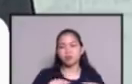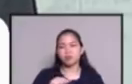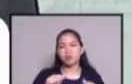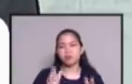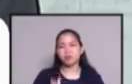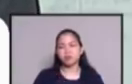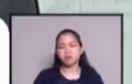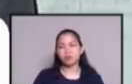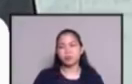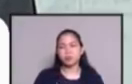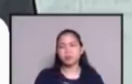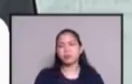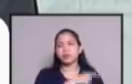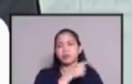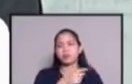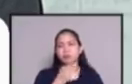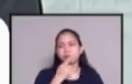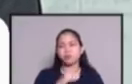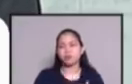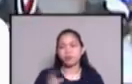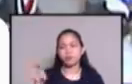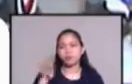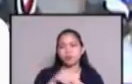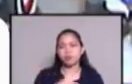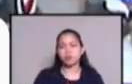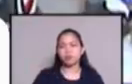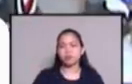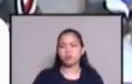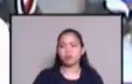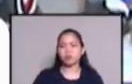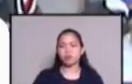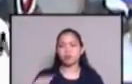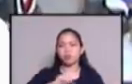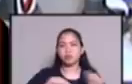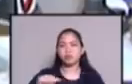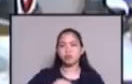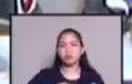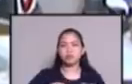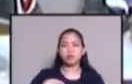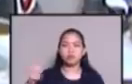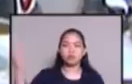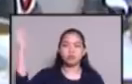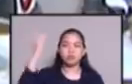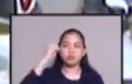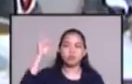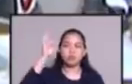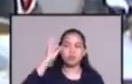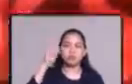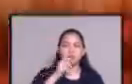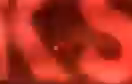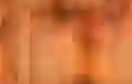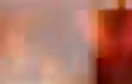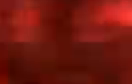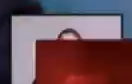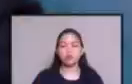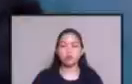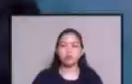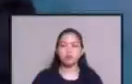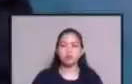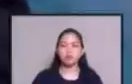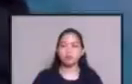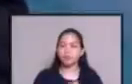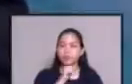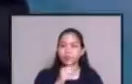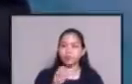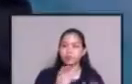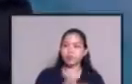niyan, matagal na din tayo may reports na involved sila. Umaaksyon, Dindo Flora, News 5. Hindi naman